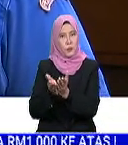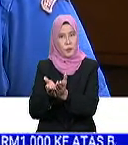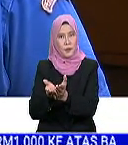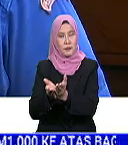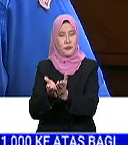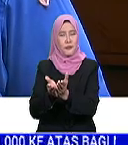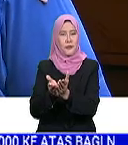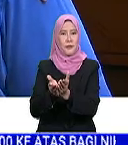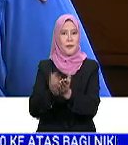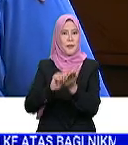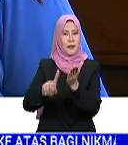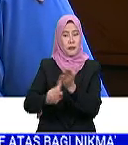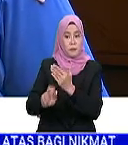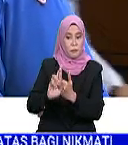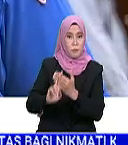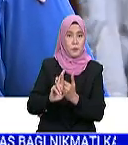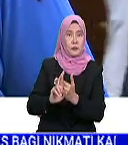risiko berdasarkan